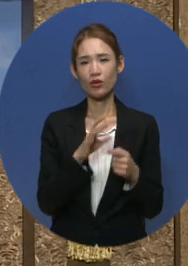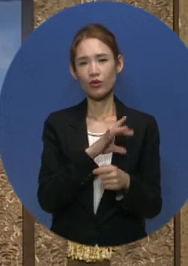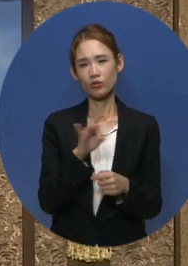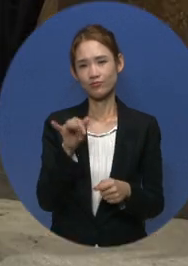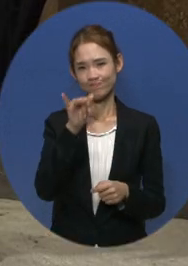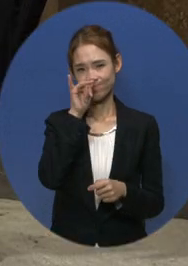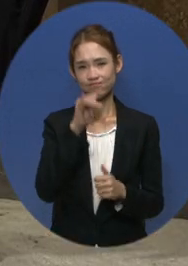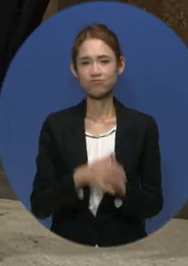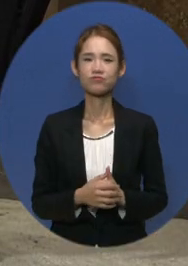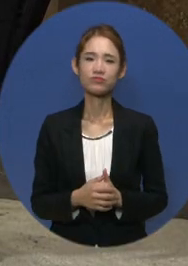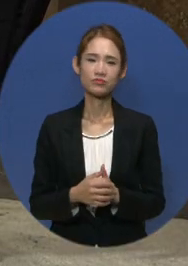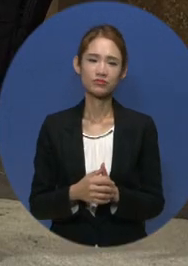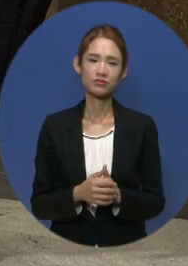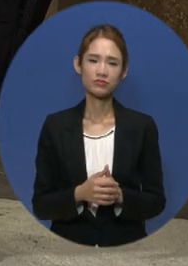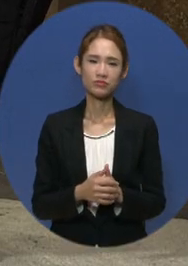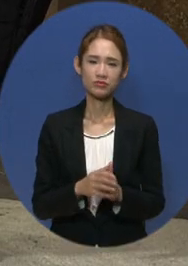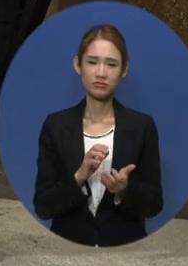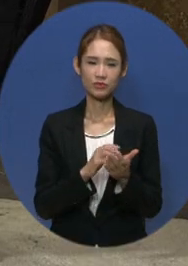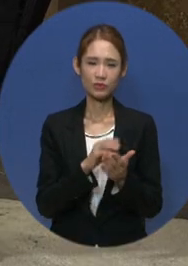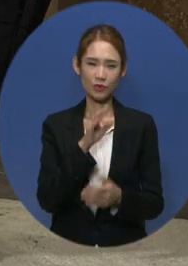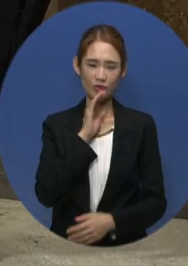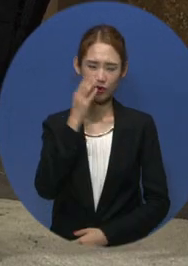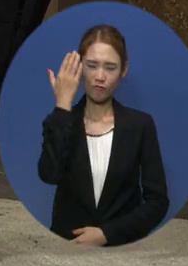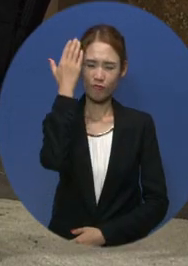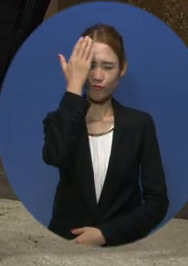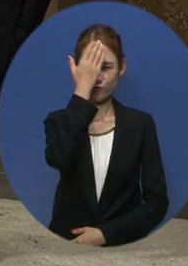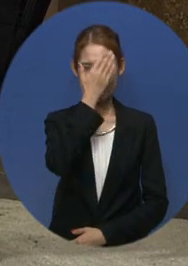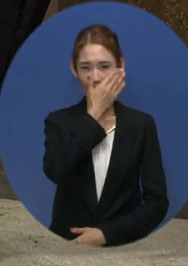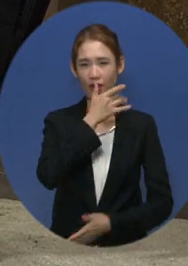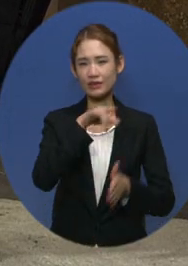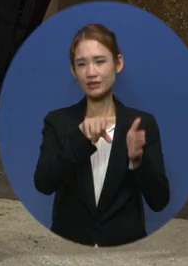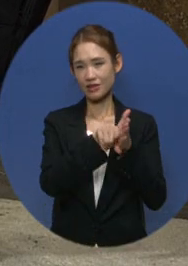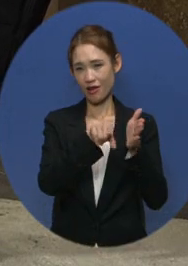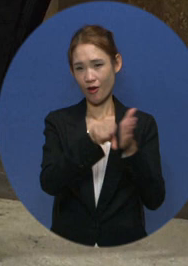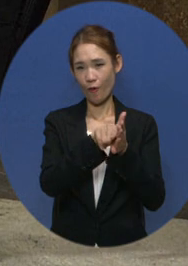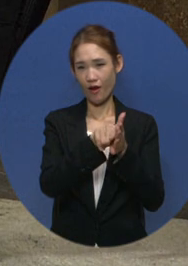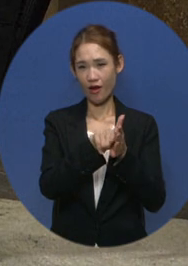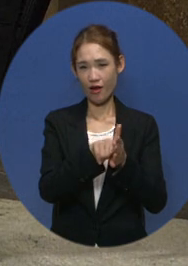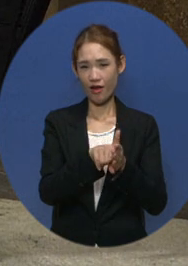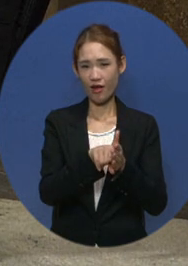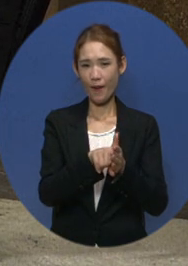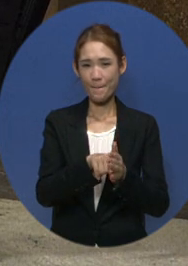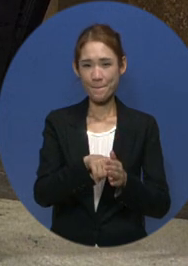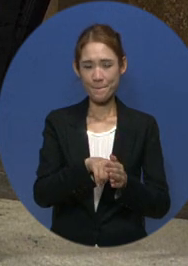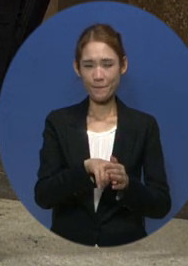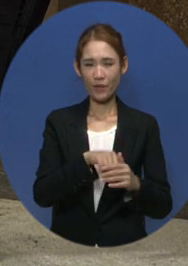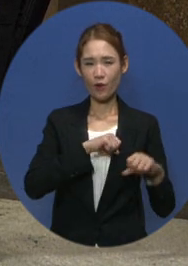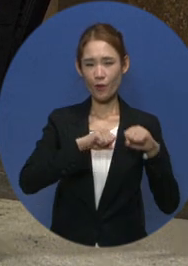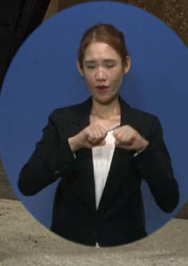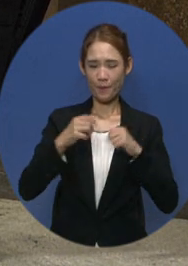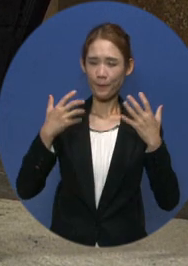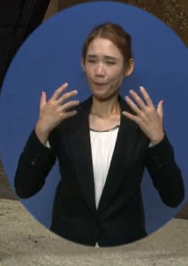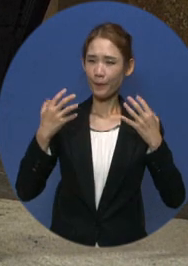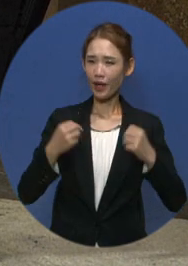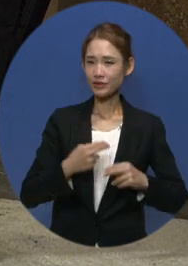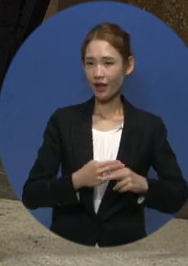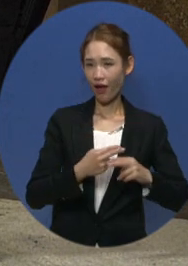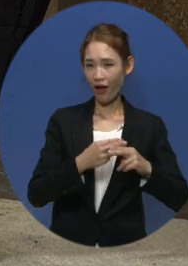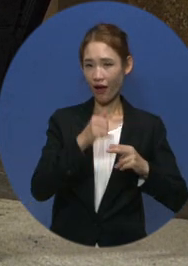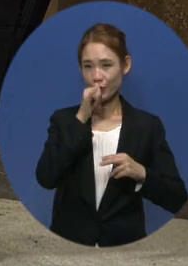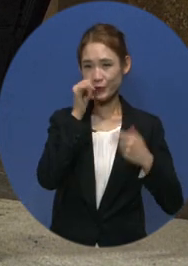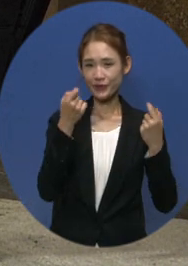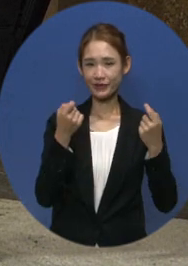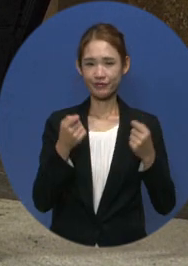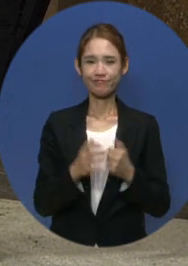계세요. 네, 그만큼 또 정말 투명하게 네, 이런 네, 신뢰가 네, 네. 되는 그런 활동들을 많이 해오신 게 아닐까 네. 하는